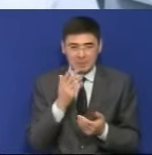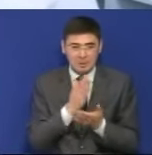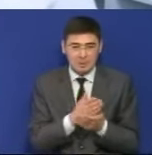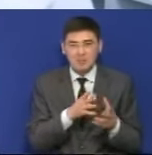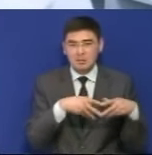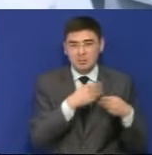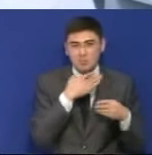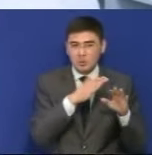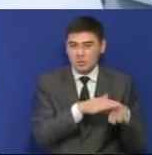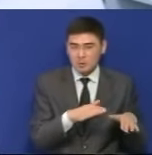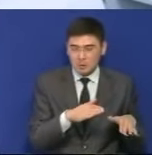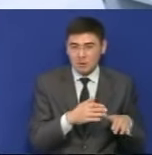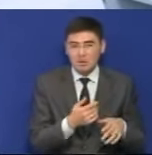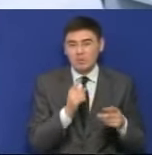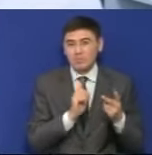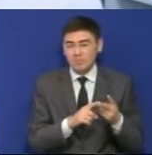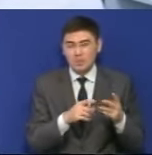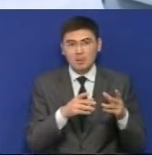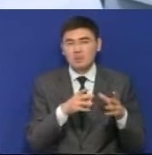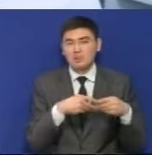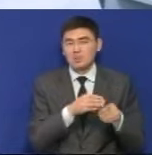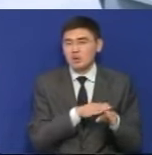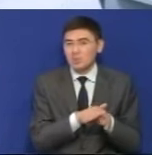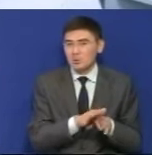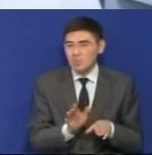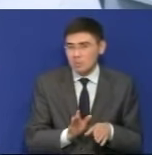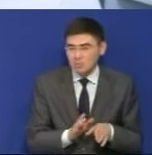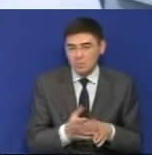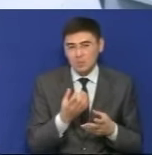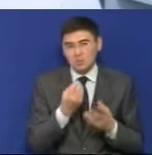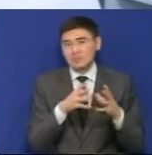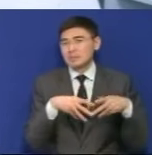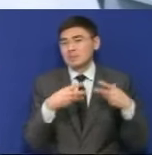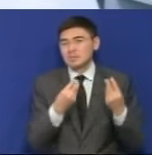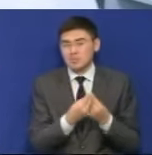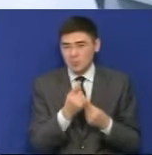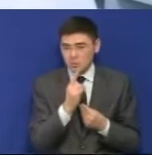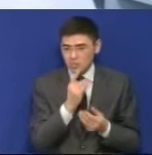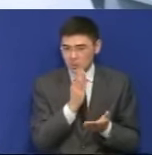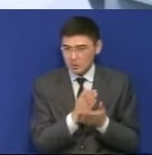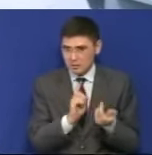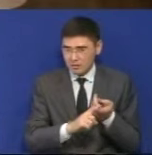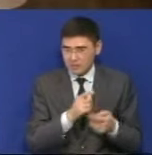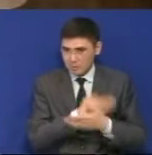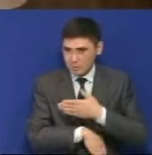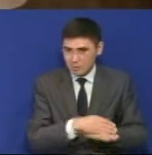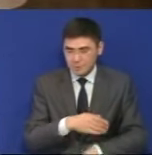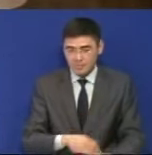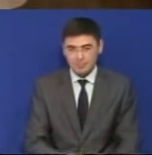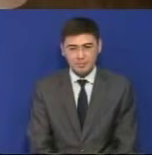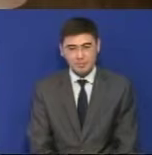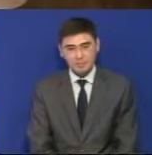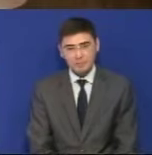Это многодетная семья, семья, неполная семья и семья с ребенком с инвалидом. На встречу